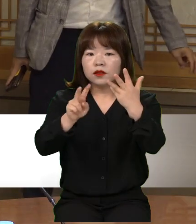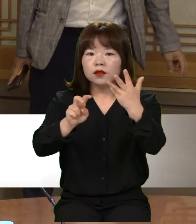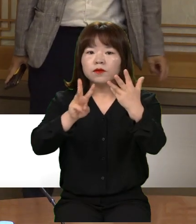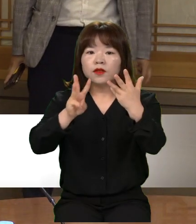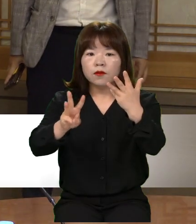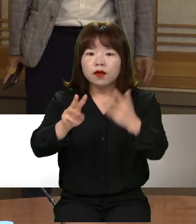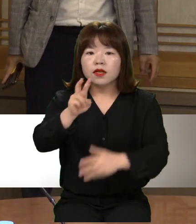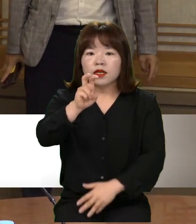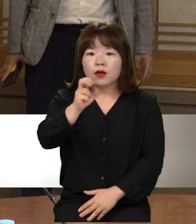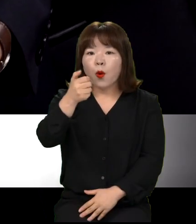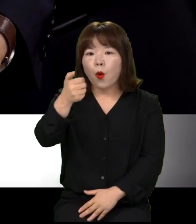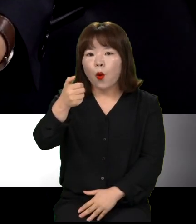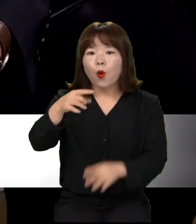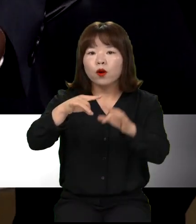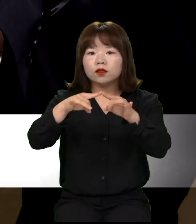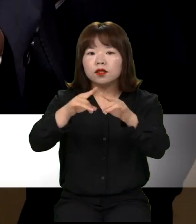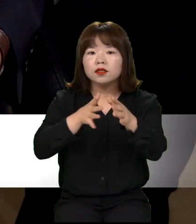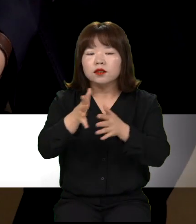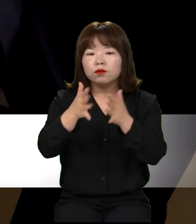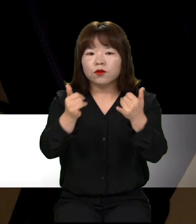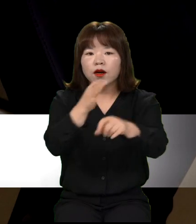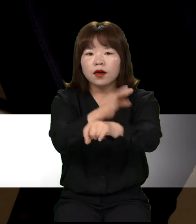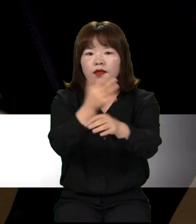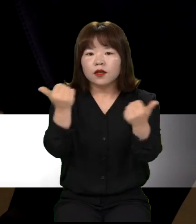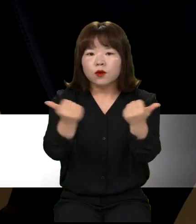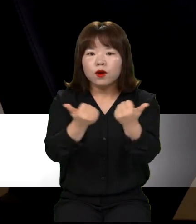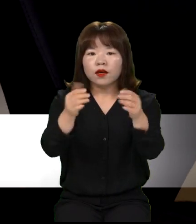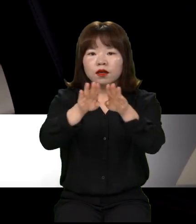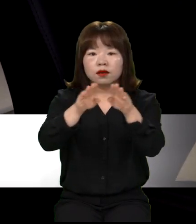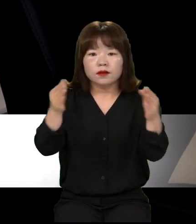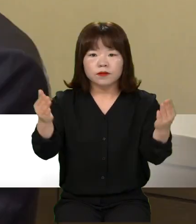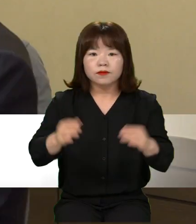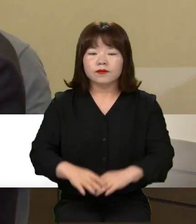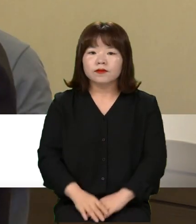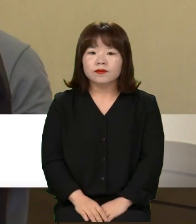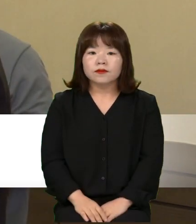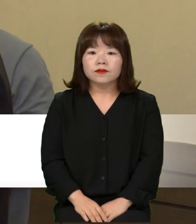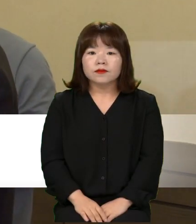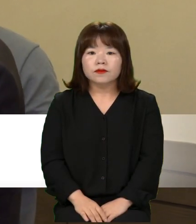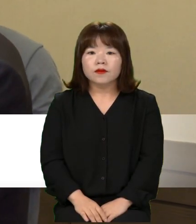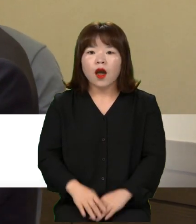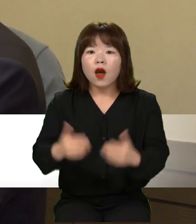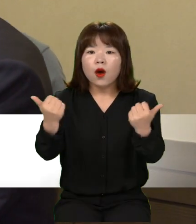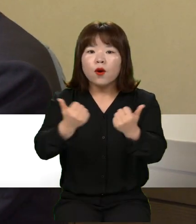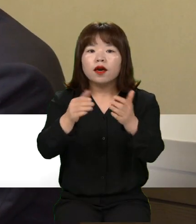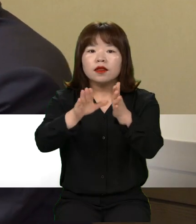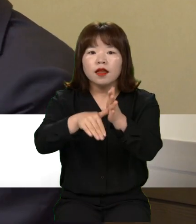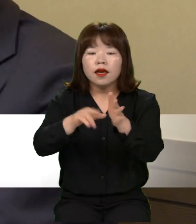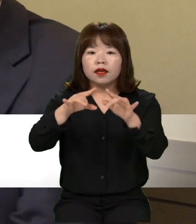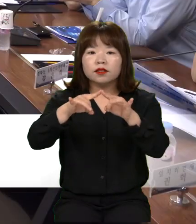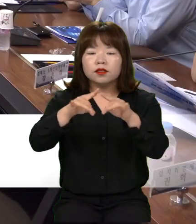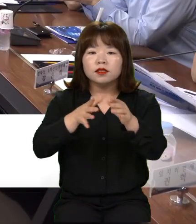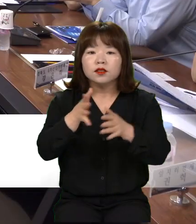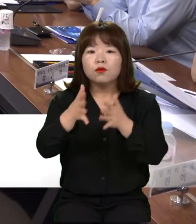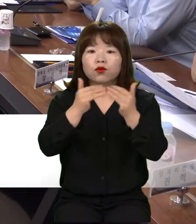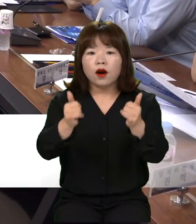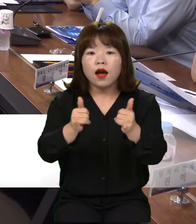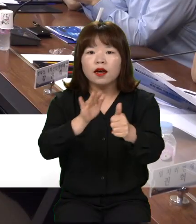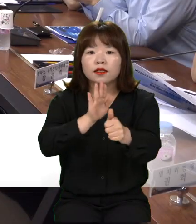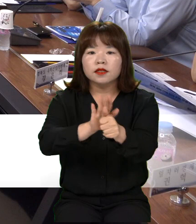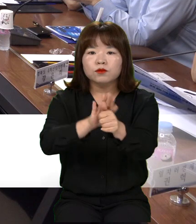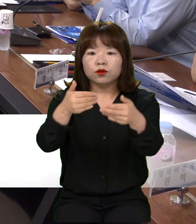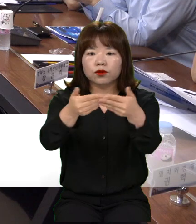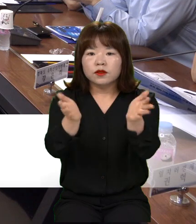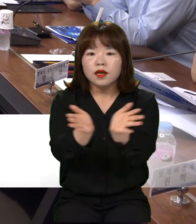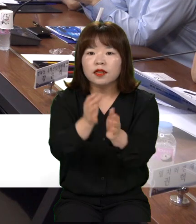23일 포항시는 2050 전지보국 전문가 TF 간담회를 열었습니다 간담회는 전지보국 전문가